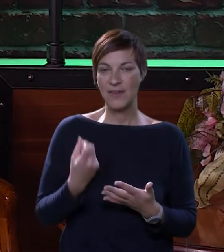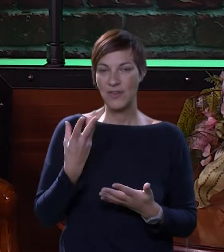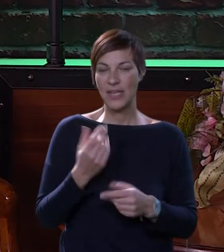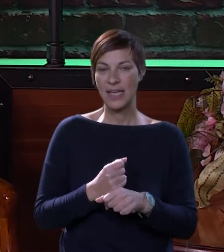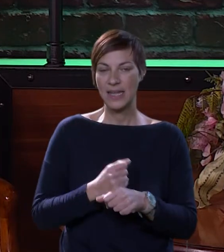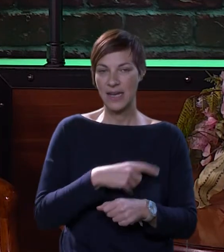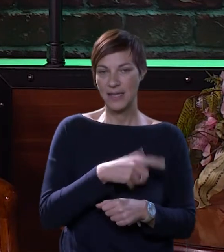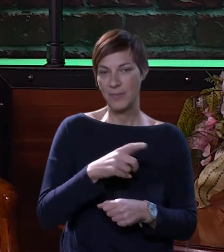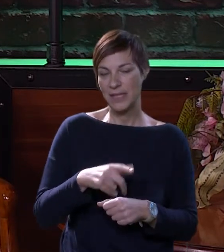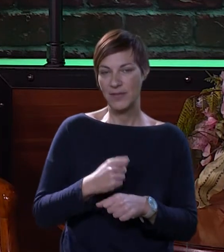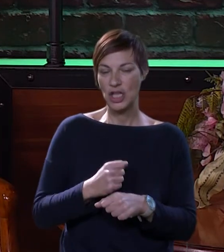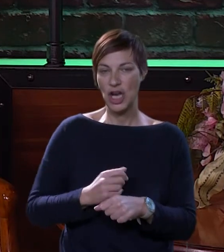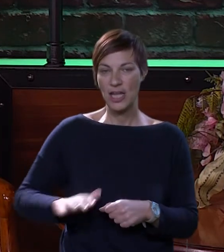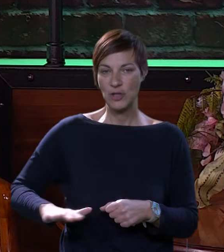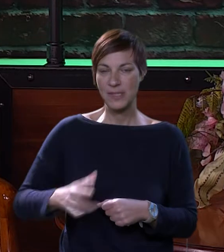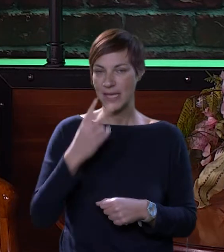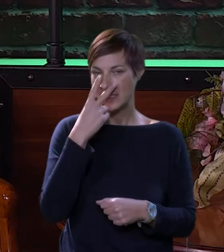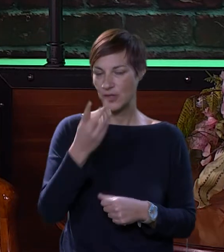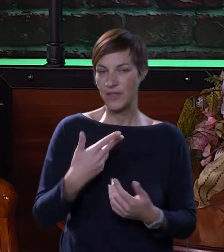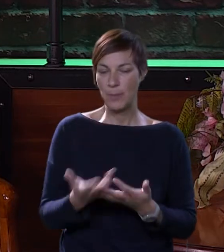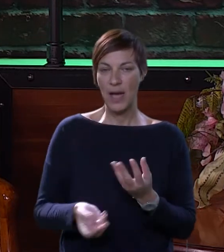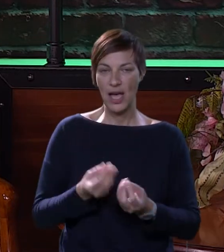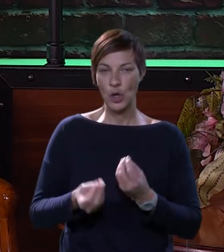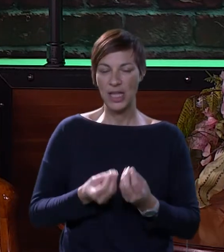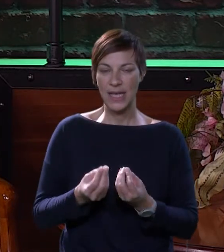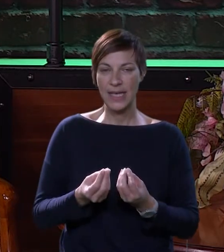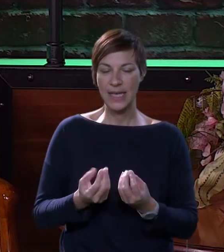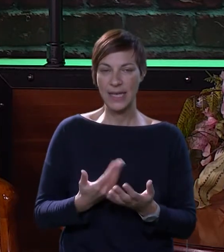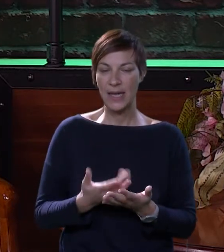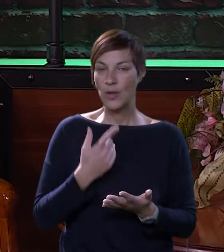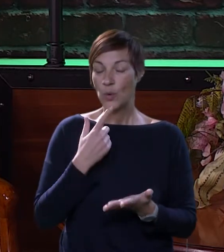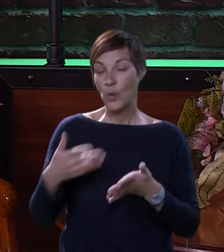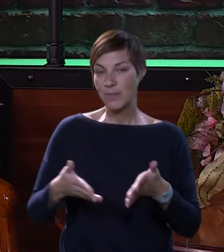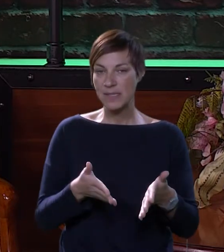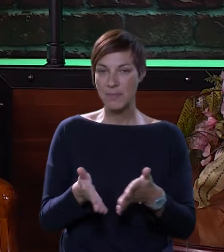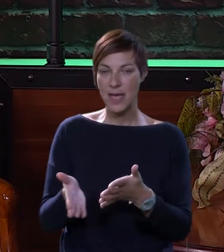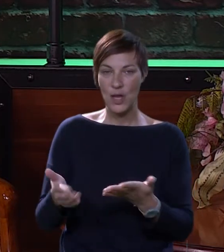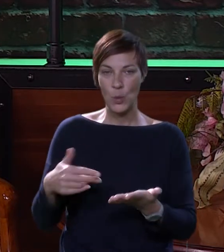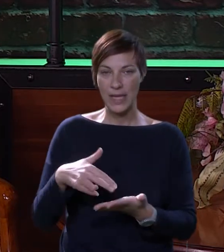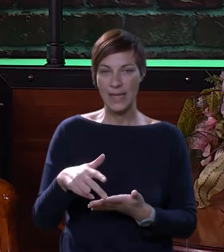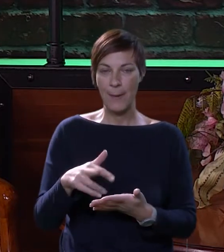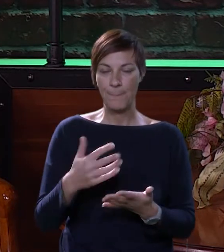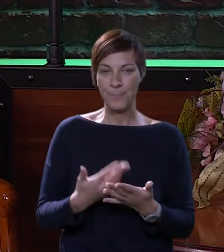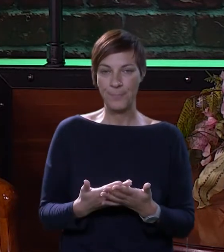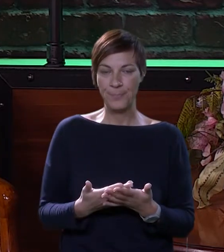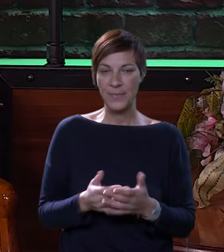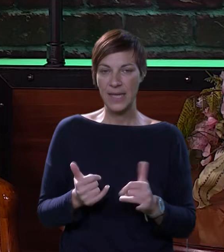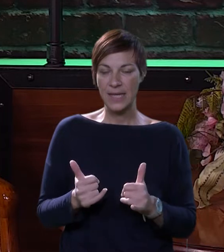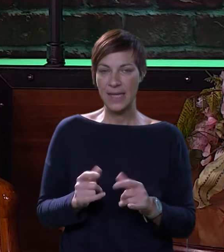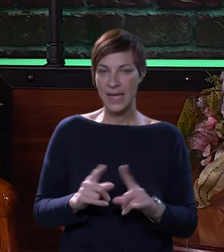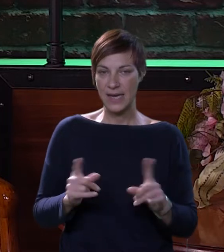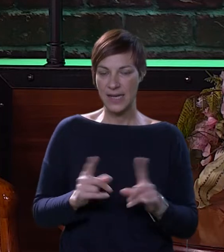i kad radim i individualnom radu s djecom, vidim kako ta igra nekako, u kojem smjeru ide.